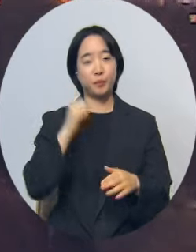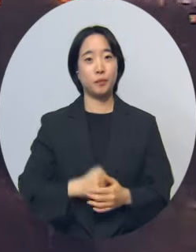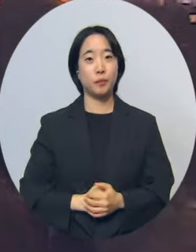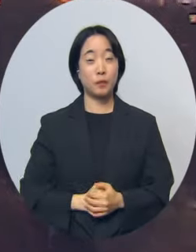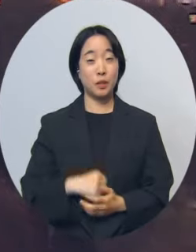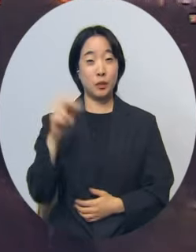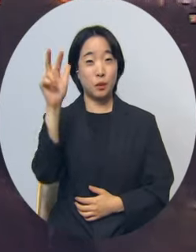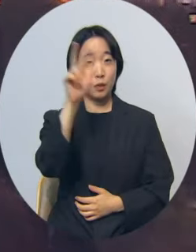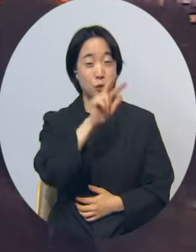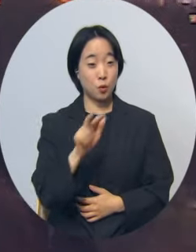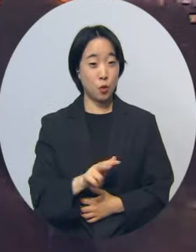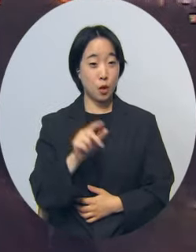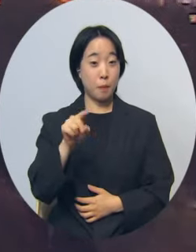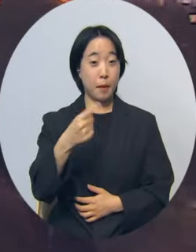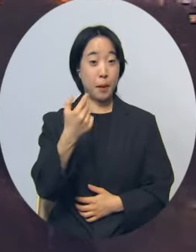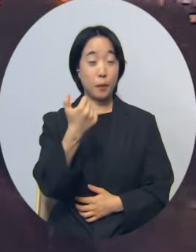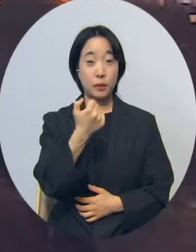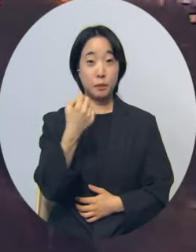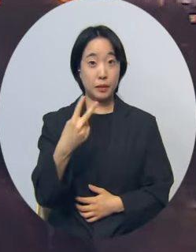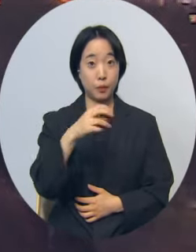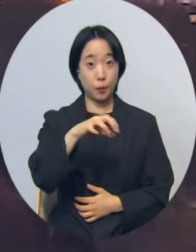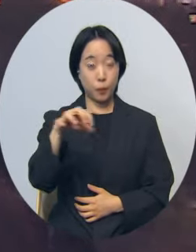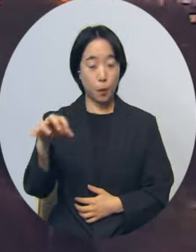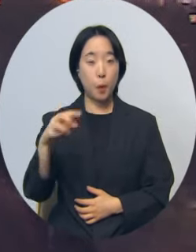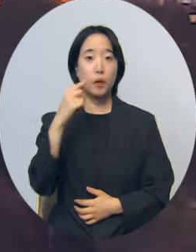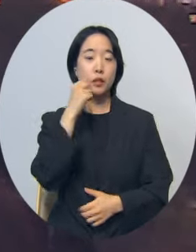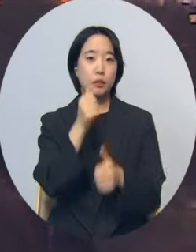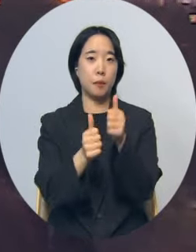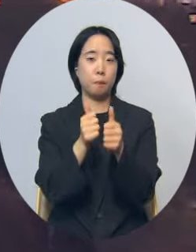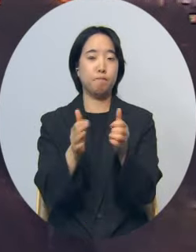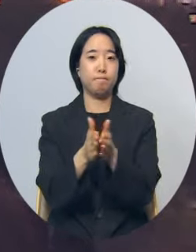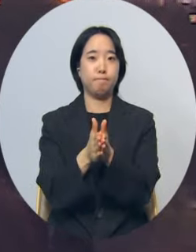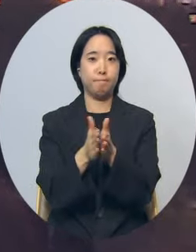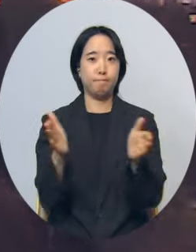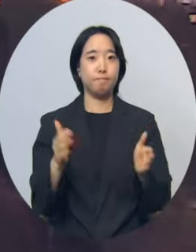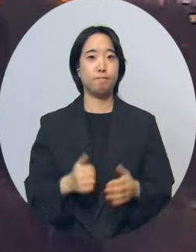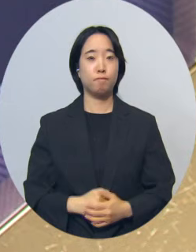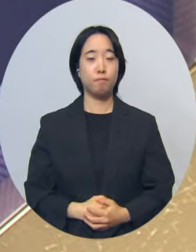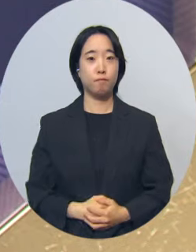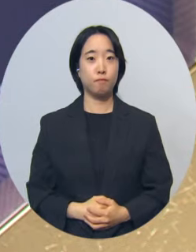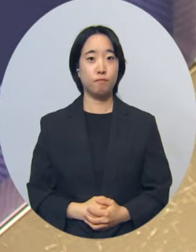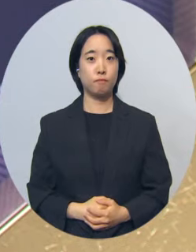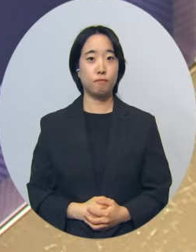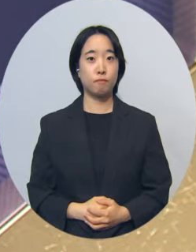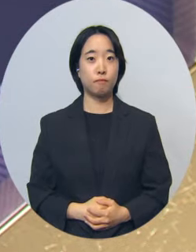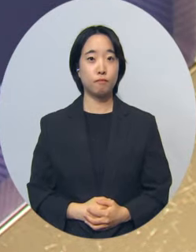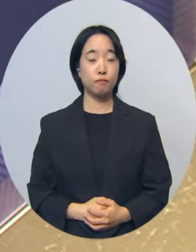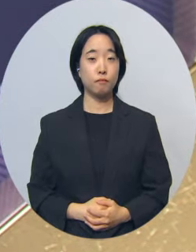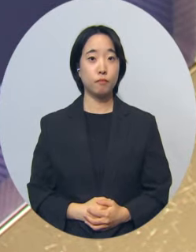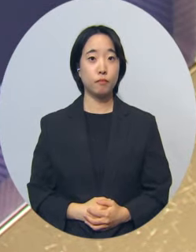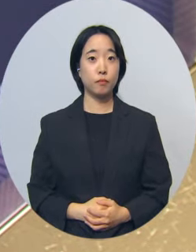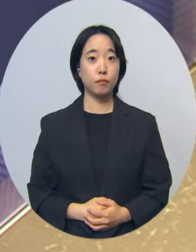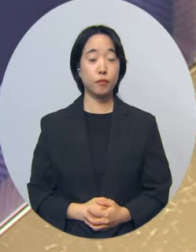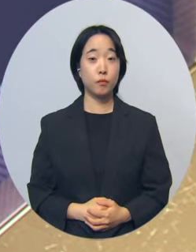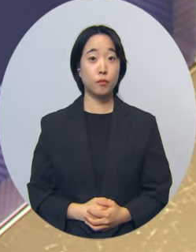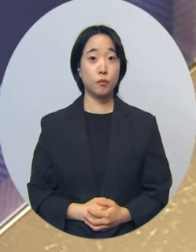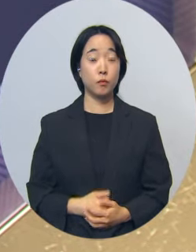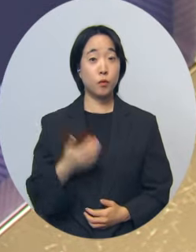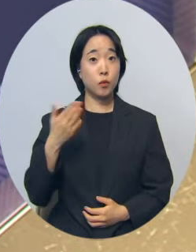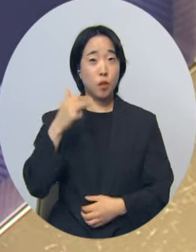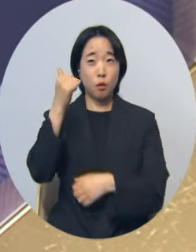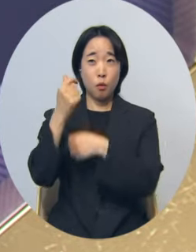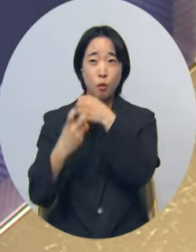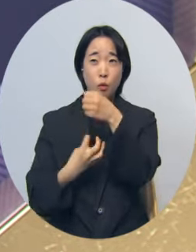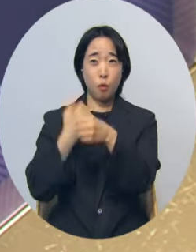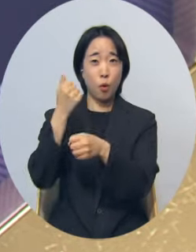어린이집과 유치원을 통합한 영유아 학교가 시범 운영에 들어가는 겁니다. 그런데 수십 년간 누구도 손을